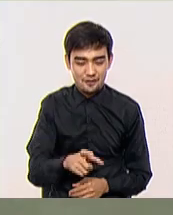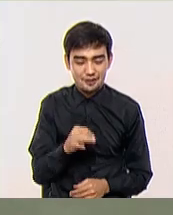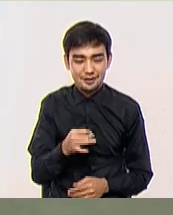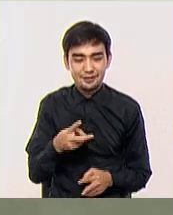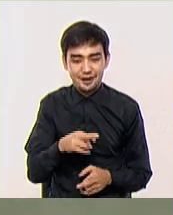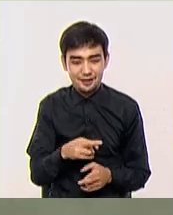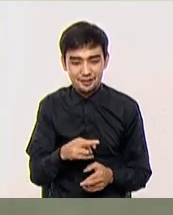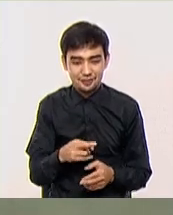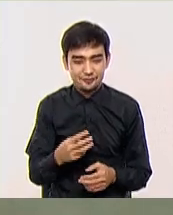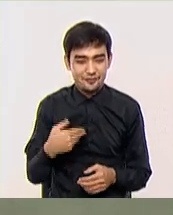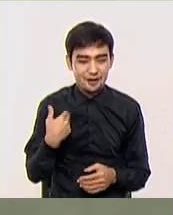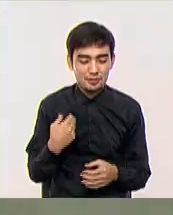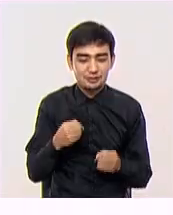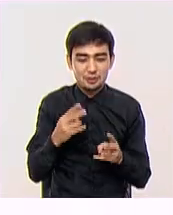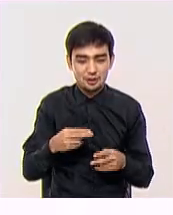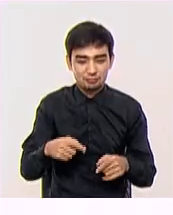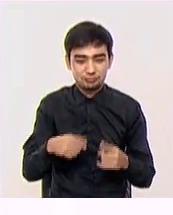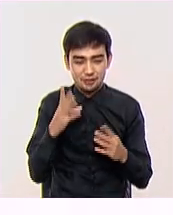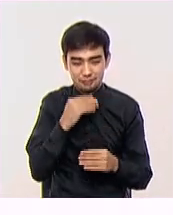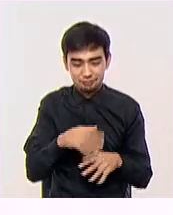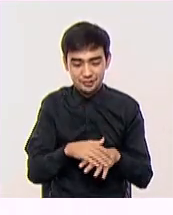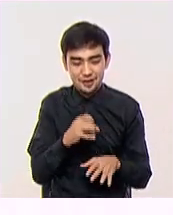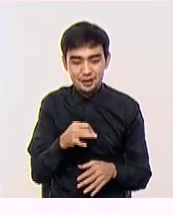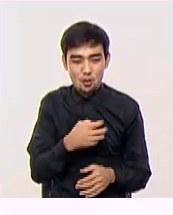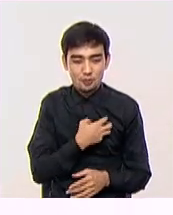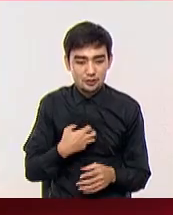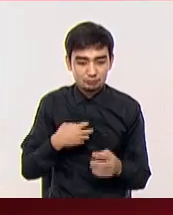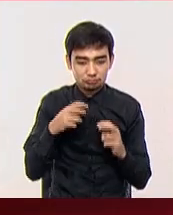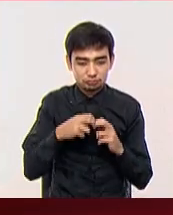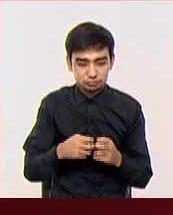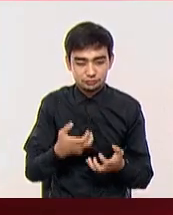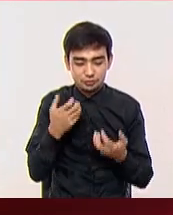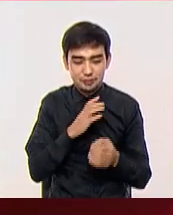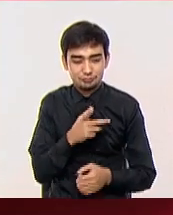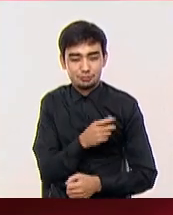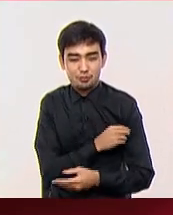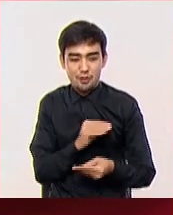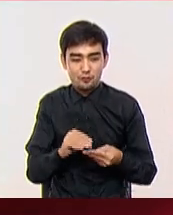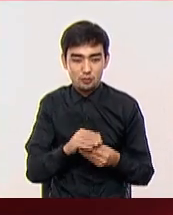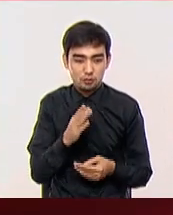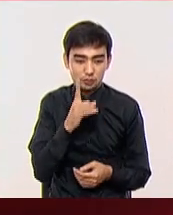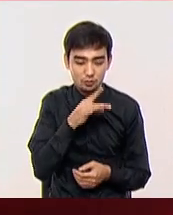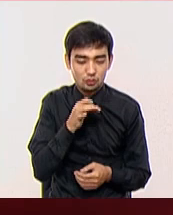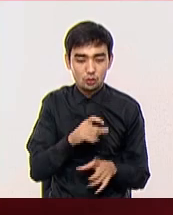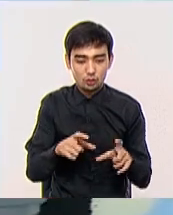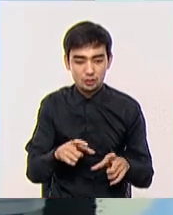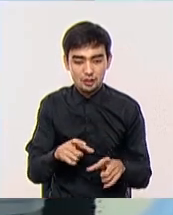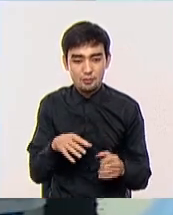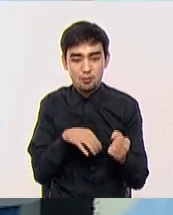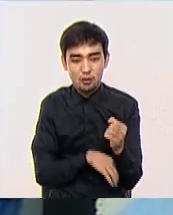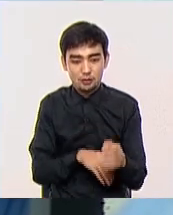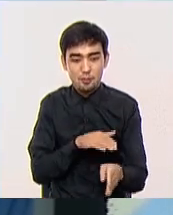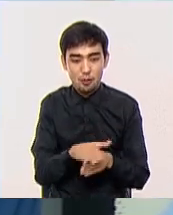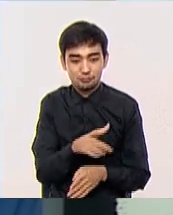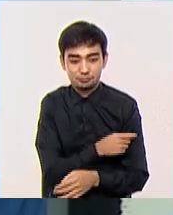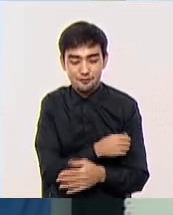для формирования коллективного иммунитета. На комиссии был рассмотрен и вопрос ревакцинации. Повторно прививать население после